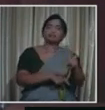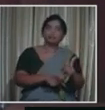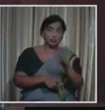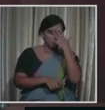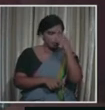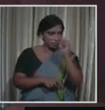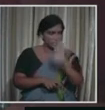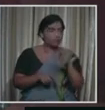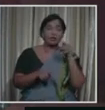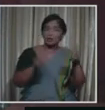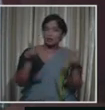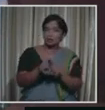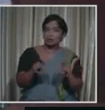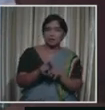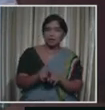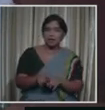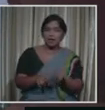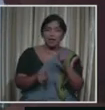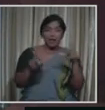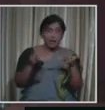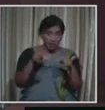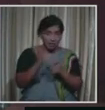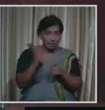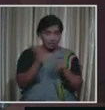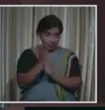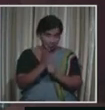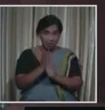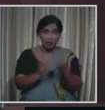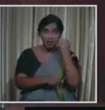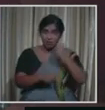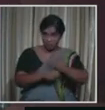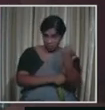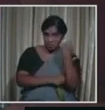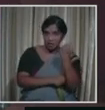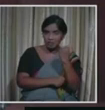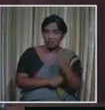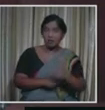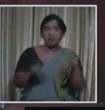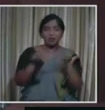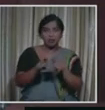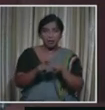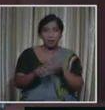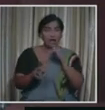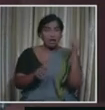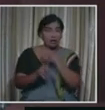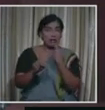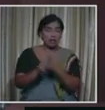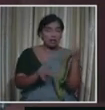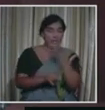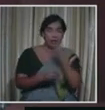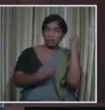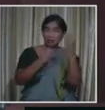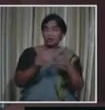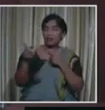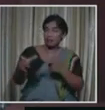බගන්න. එහෙම එහෙම ලයිසන්ස් තණ්ඩිය ආණ්ඩු බලය අරගෙන ලයිසන් තණ්ඩියෝ හරිද කසුප්පු ගෙනල්ලා අරක්කු ගෙනල්ලා